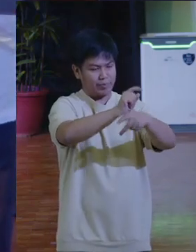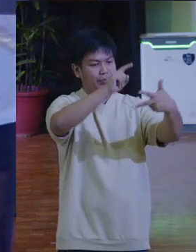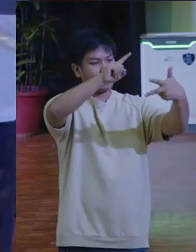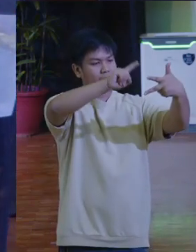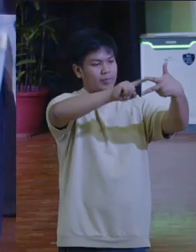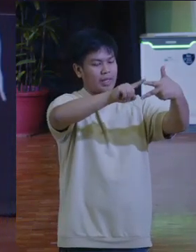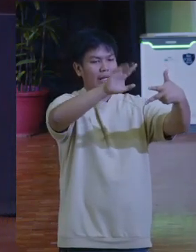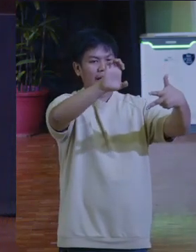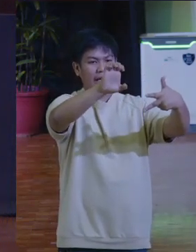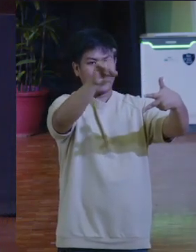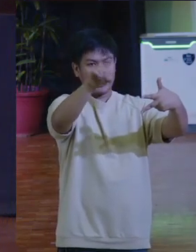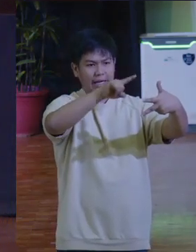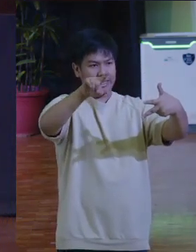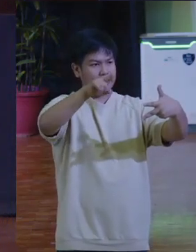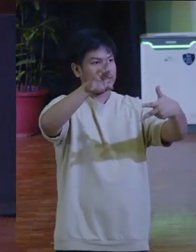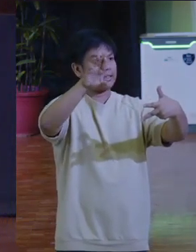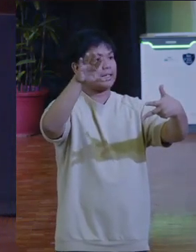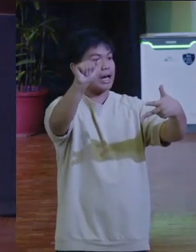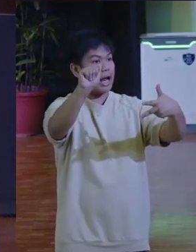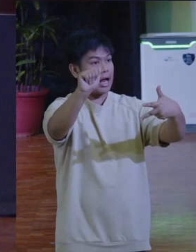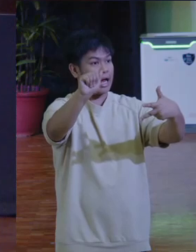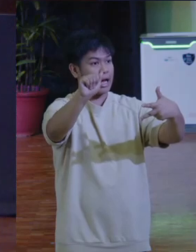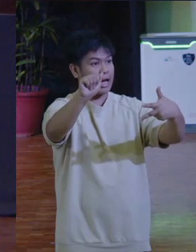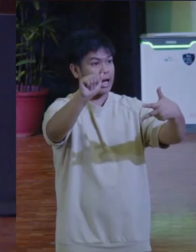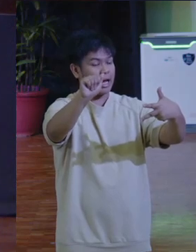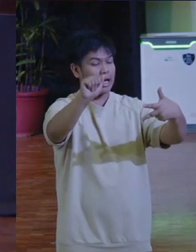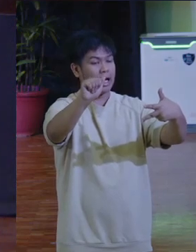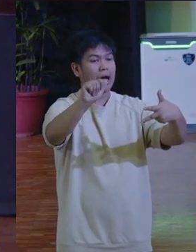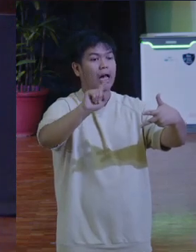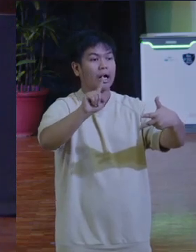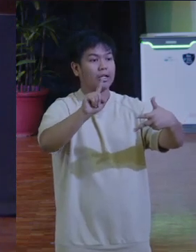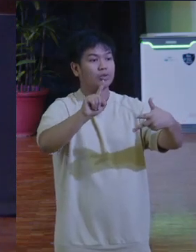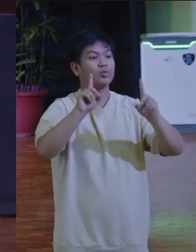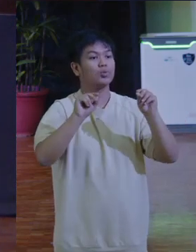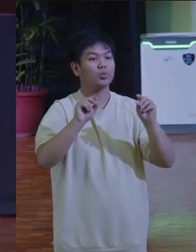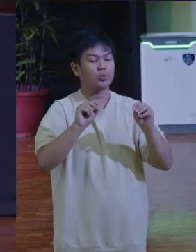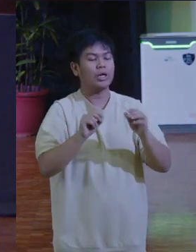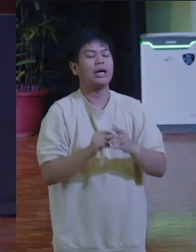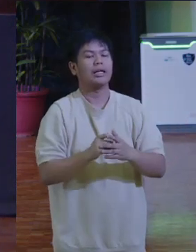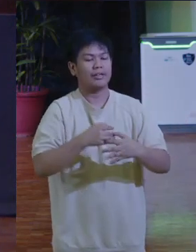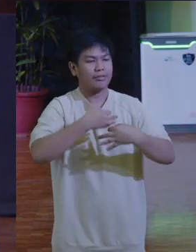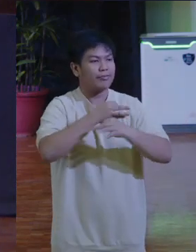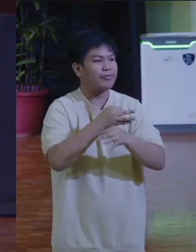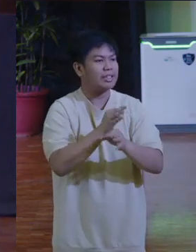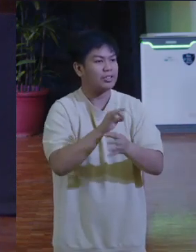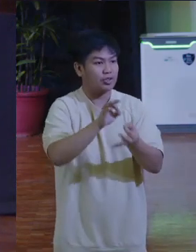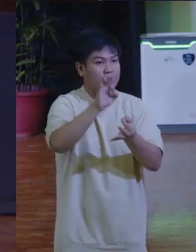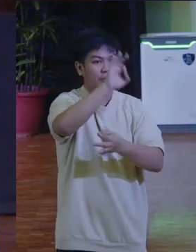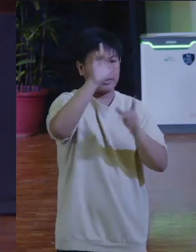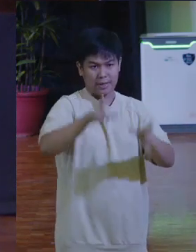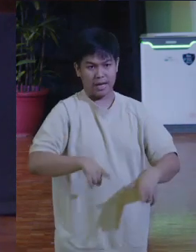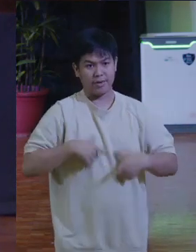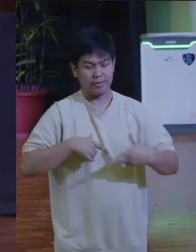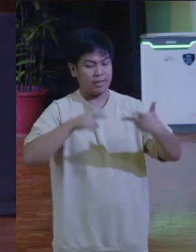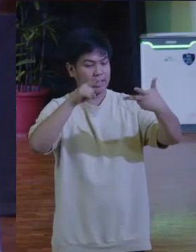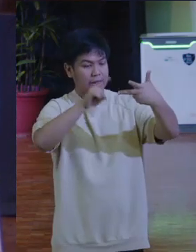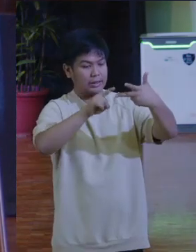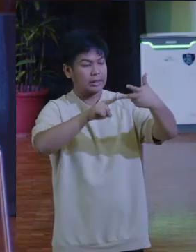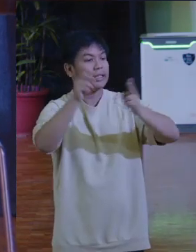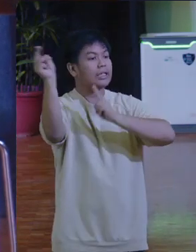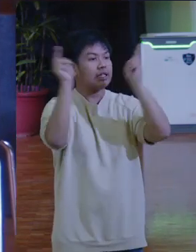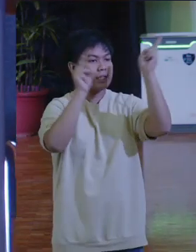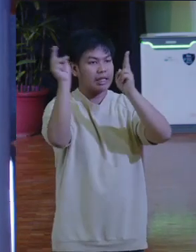Ezra ay nandun, na-rebuild niya ang spiritual life ng community sa Jerusalem. Si Nehemiah naman, na-rebuild niya yung